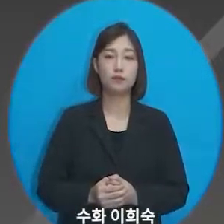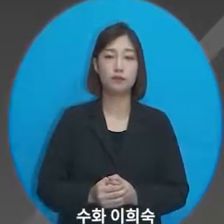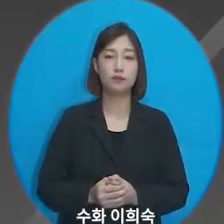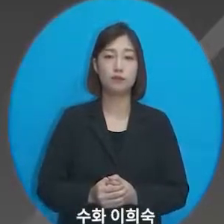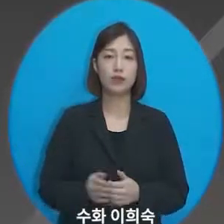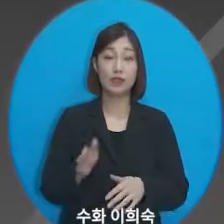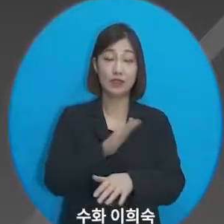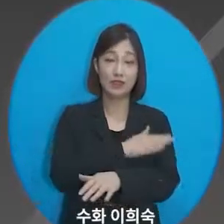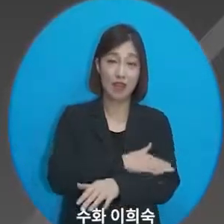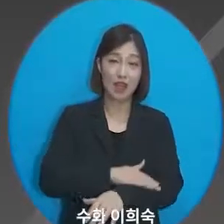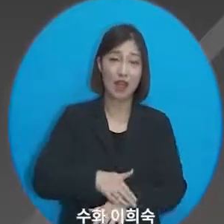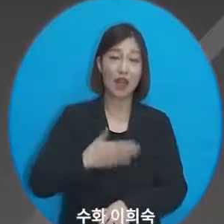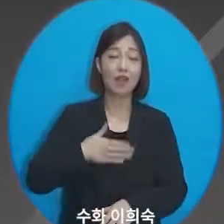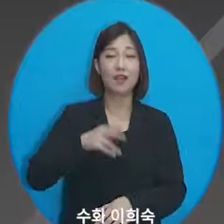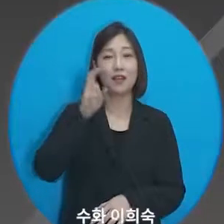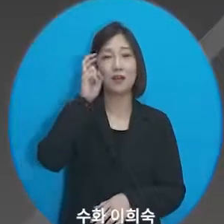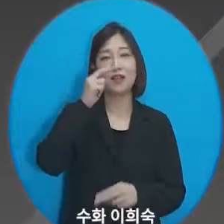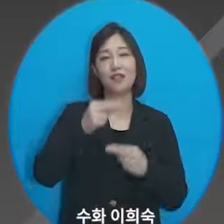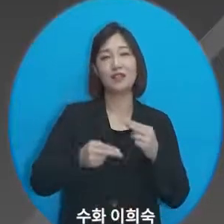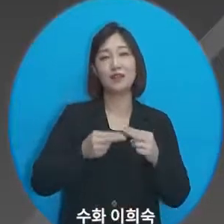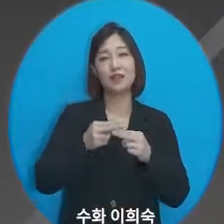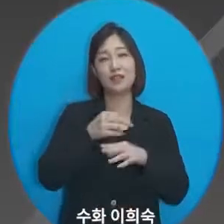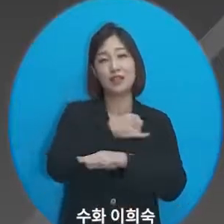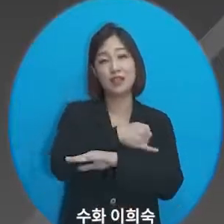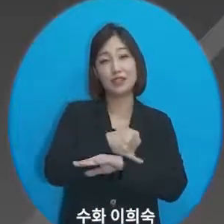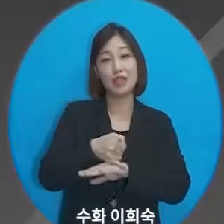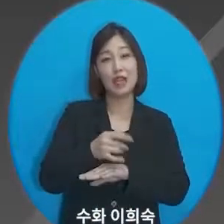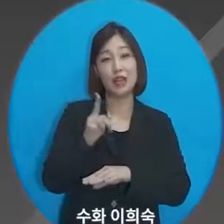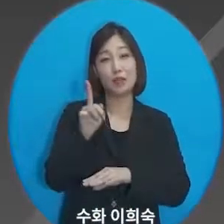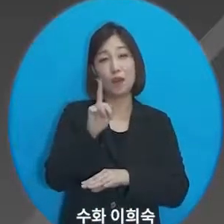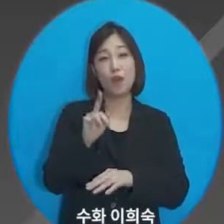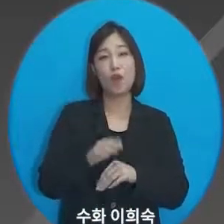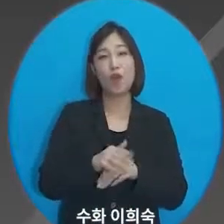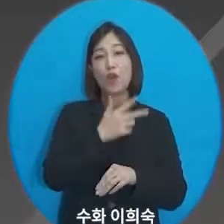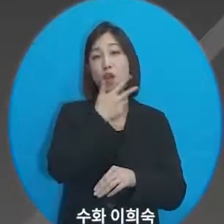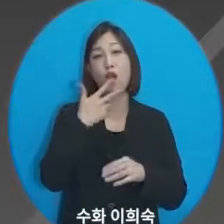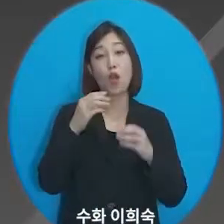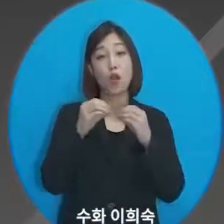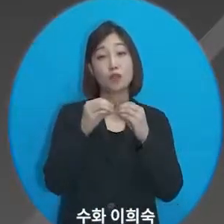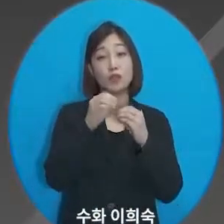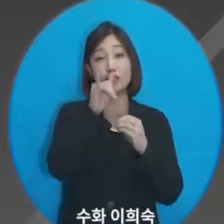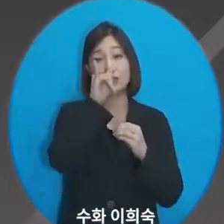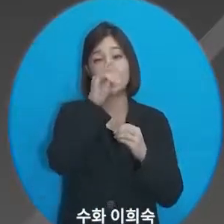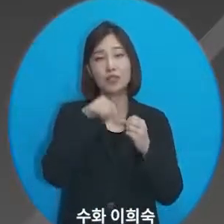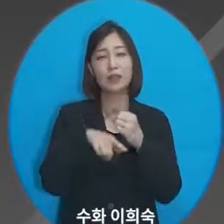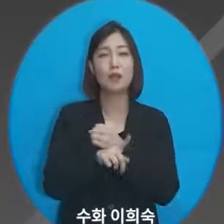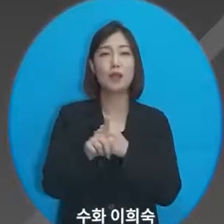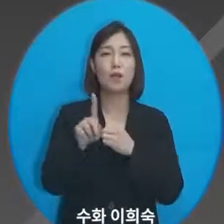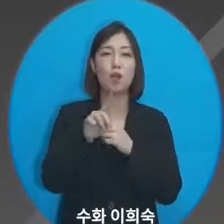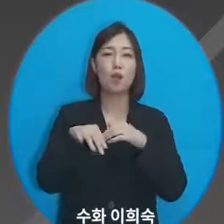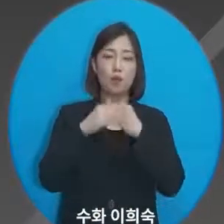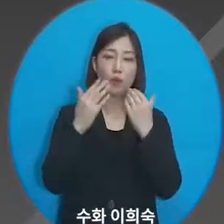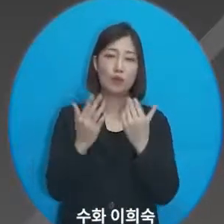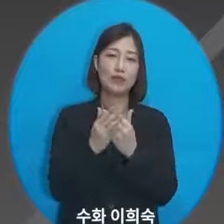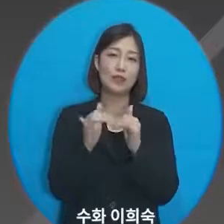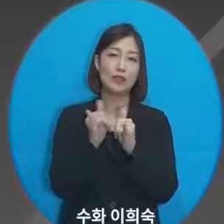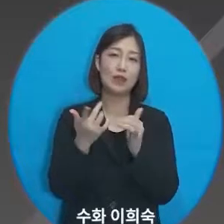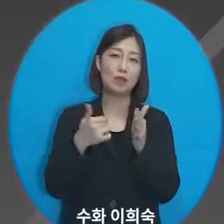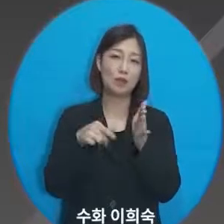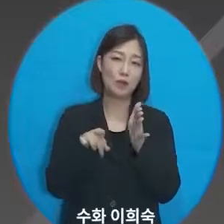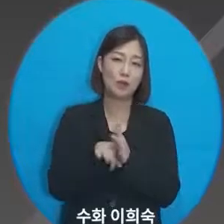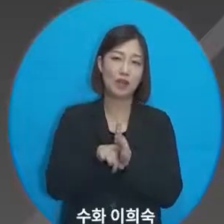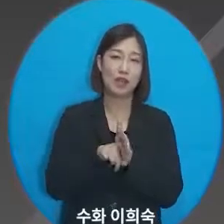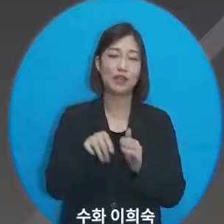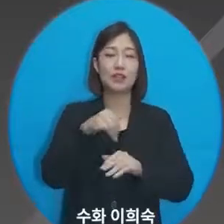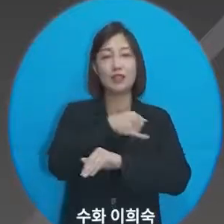잘 아시는 것처럼 유니버설 디자인은 디자인 for all이라고 얘기합니다. 그러니까 모든 사람들을 위한 디자인이라는 얘기죠. 이걸